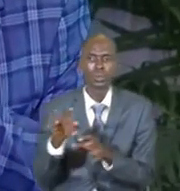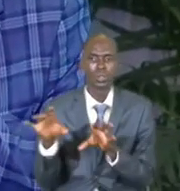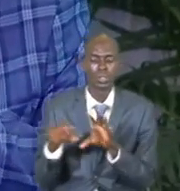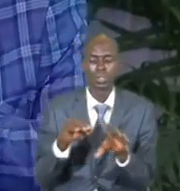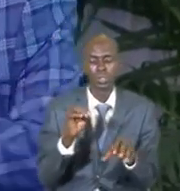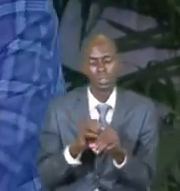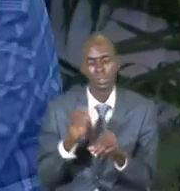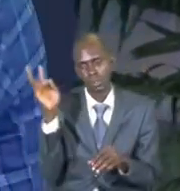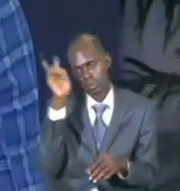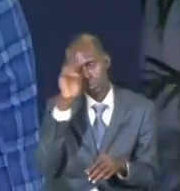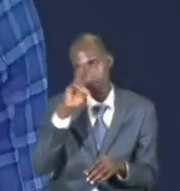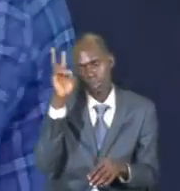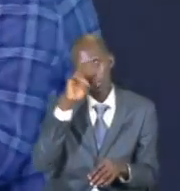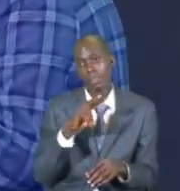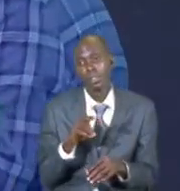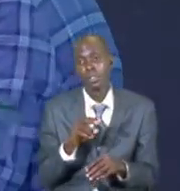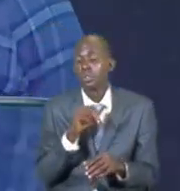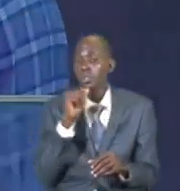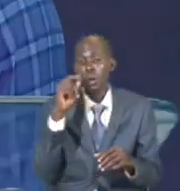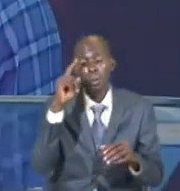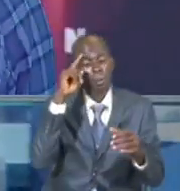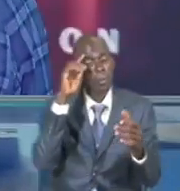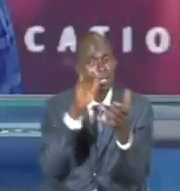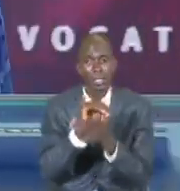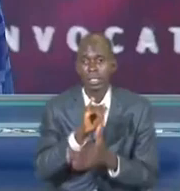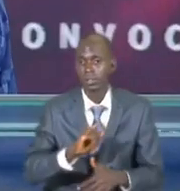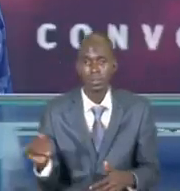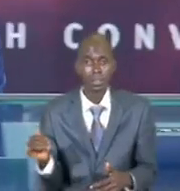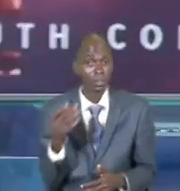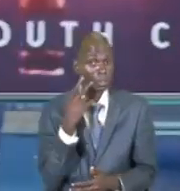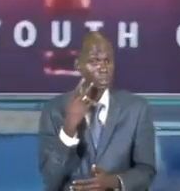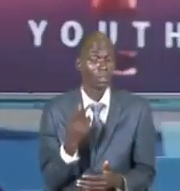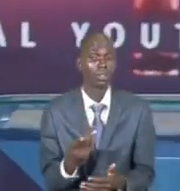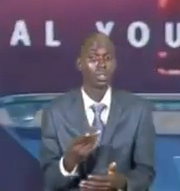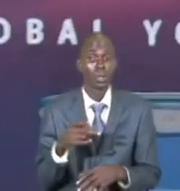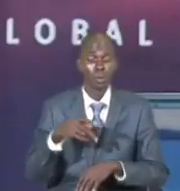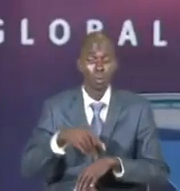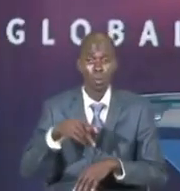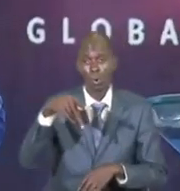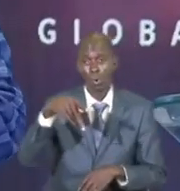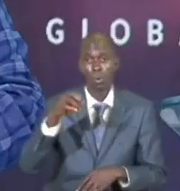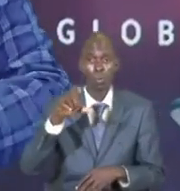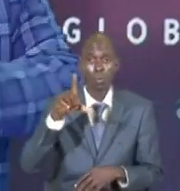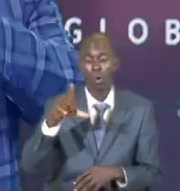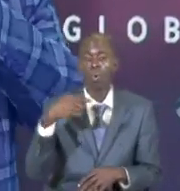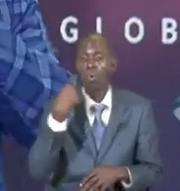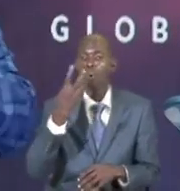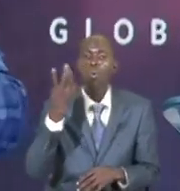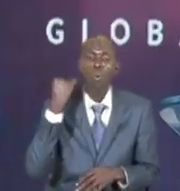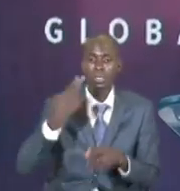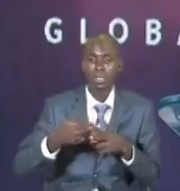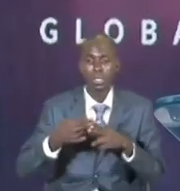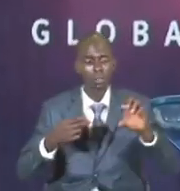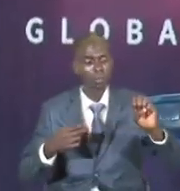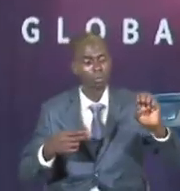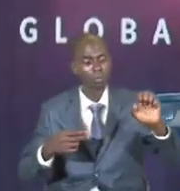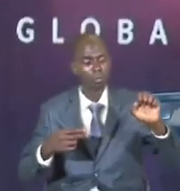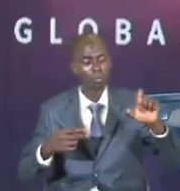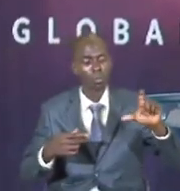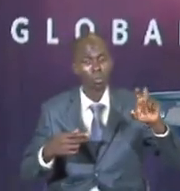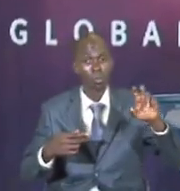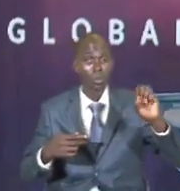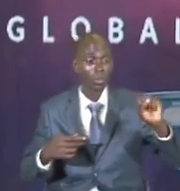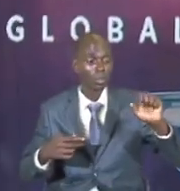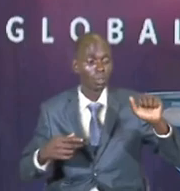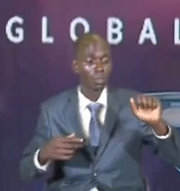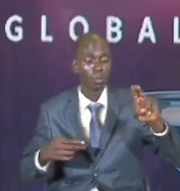Ekweghị ekwe. Ị hụrụ Pọl a, onye bụ Saul mgbe ahụ, ọ bụ nwoke okpukperechi na-egbu ka mmanya.